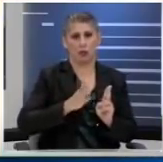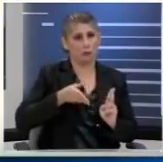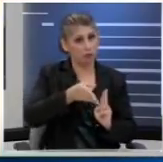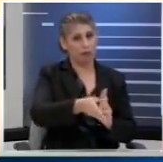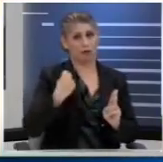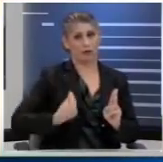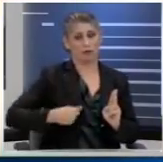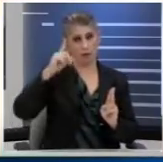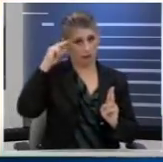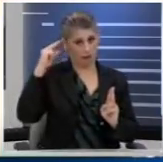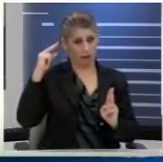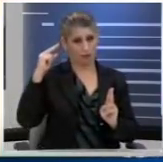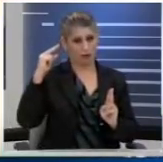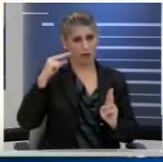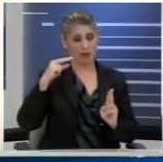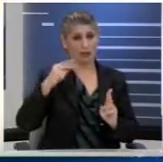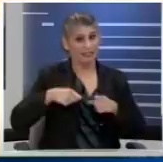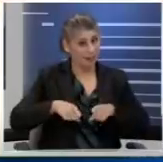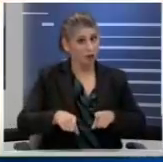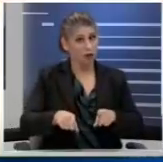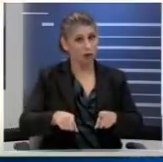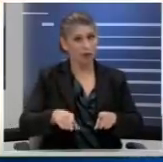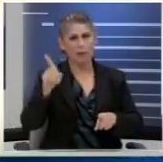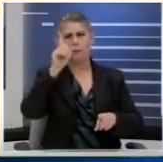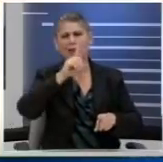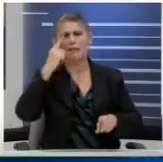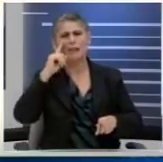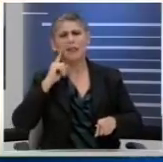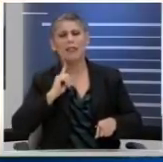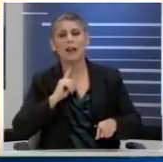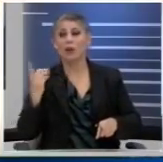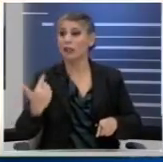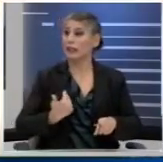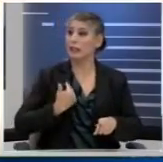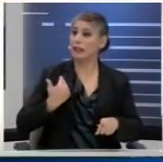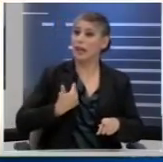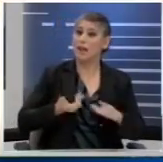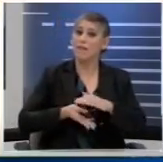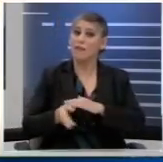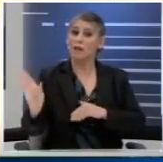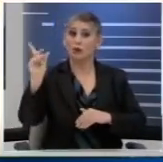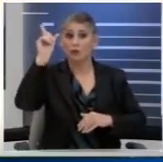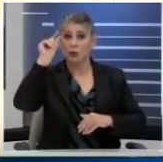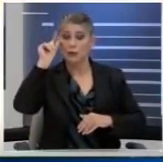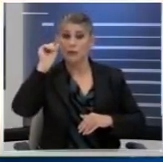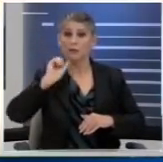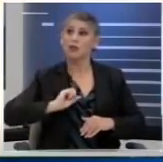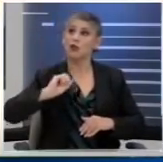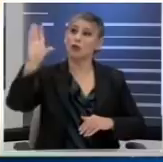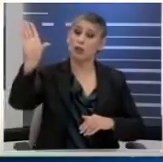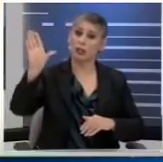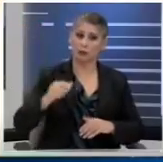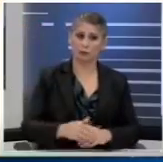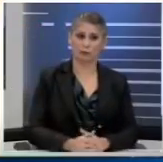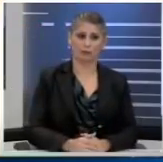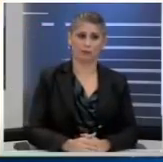αυτό, χύνει κροκοδίλια δάκρυα για το ότι οι νέοι μας φεύγουν για να σπουδάσουν σε άλλες